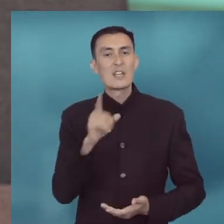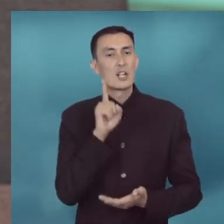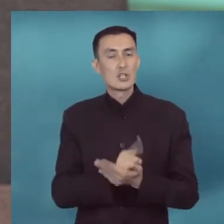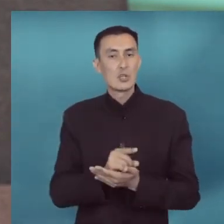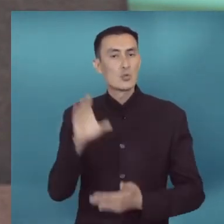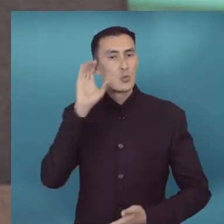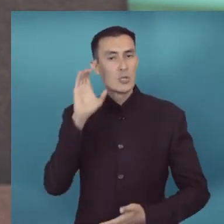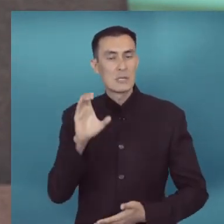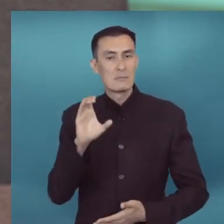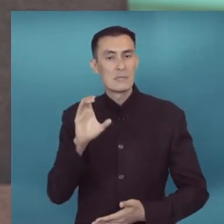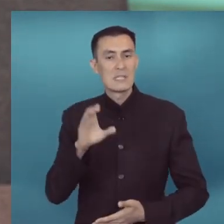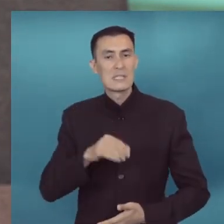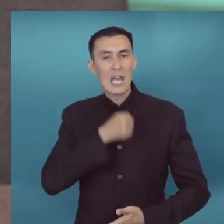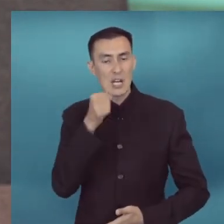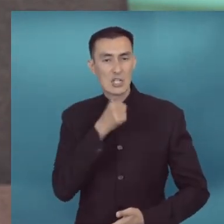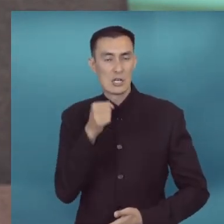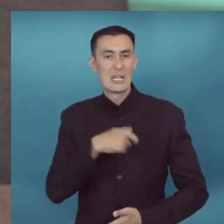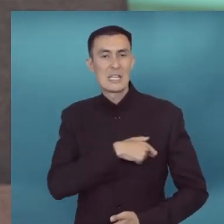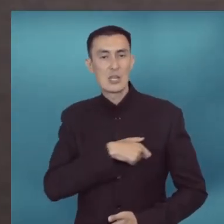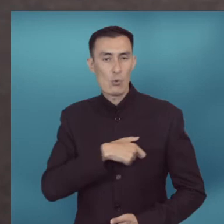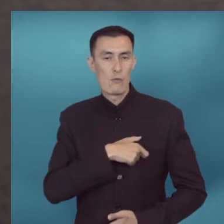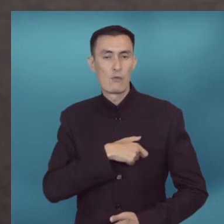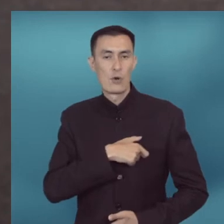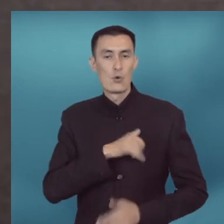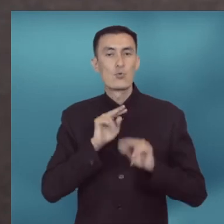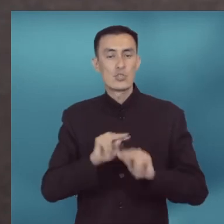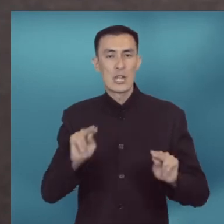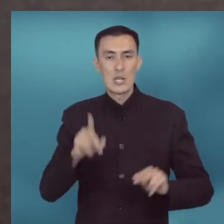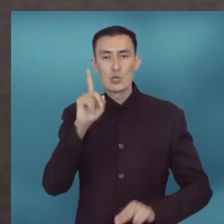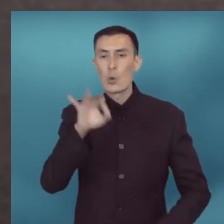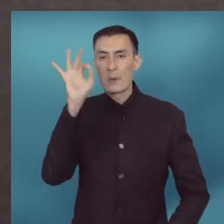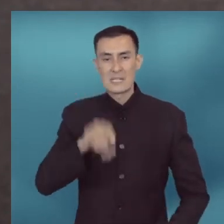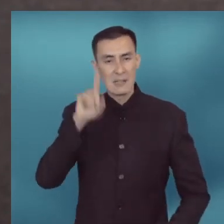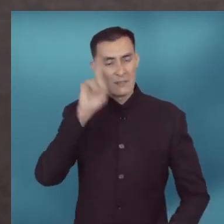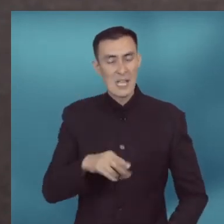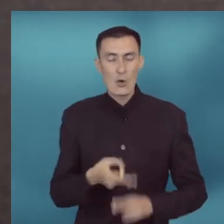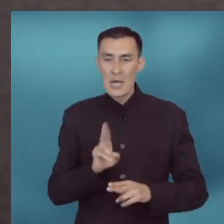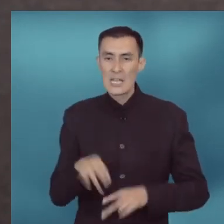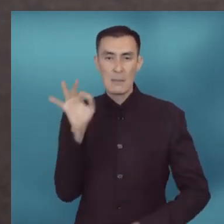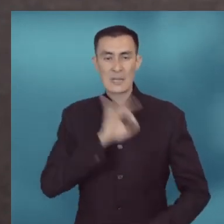слушать старших своих, тренеров, учителей. 100%